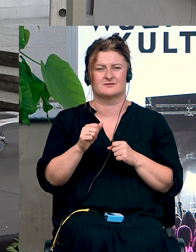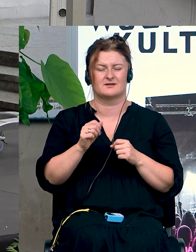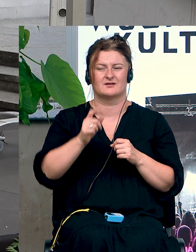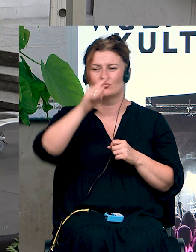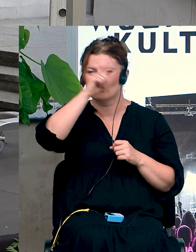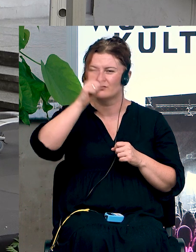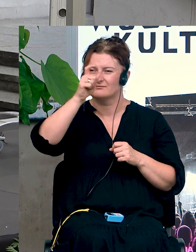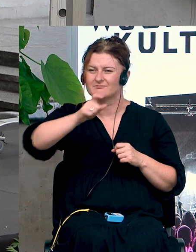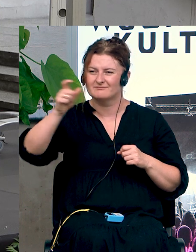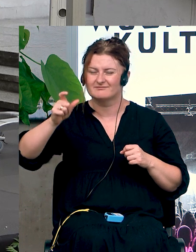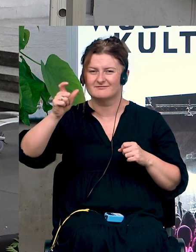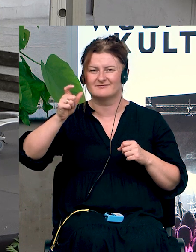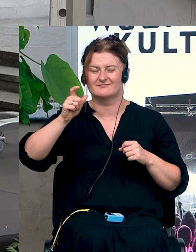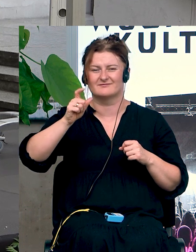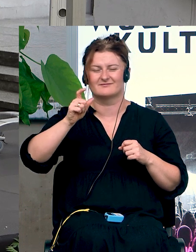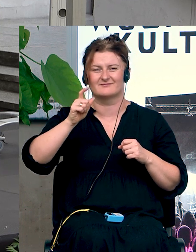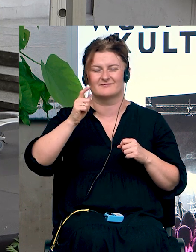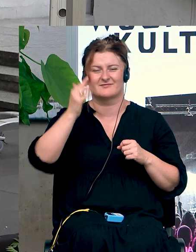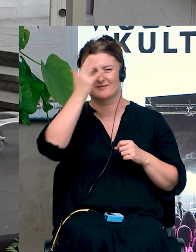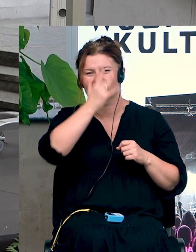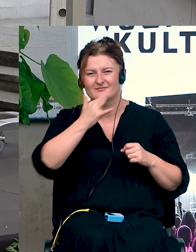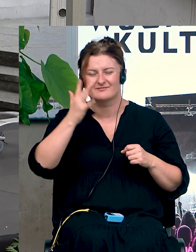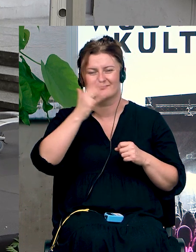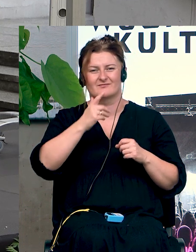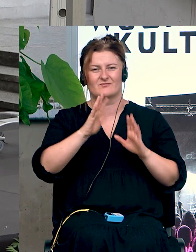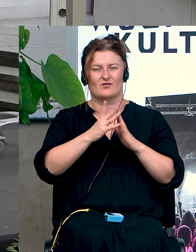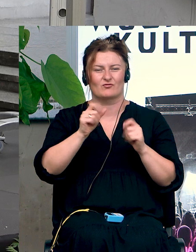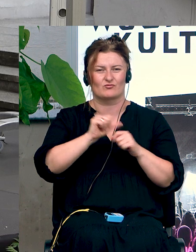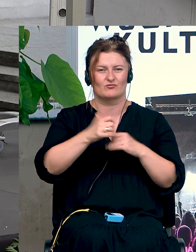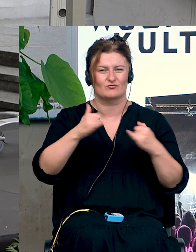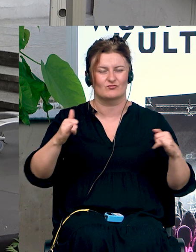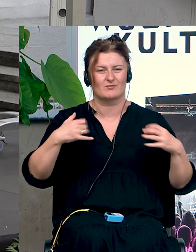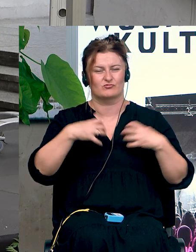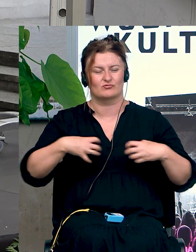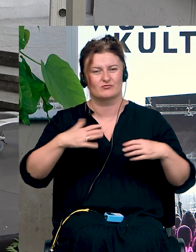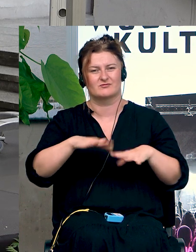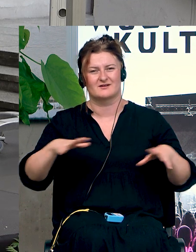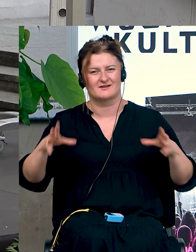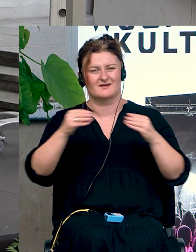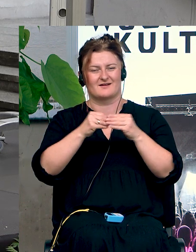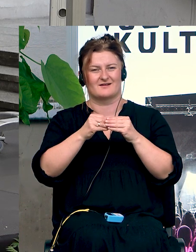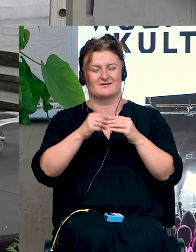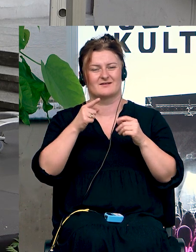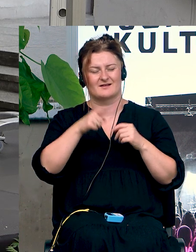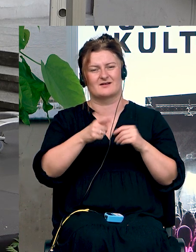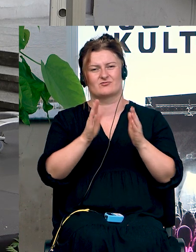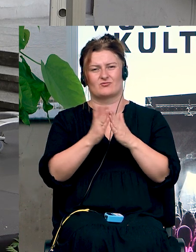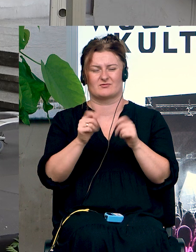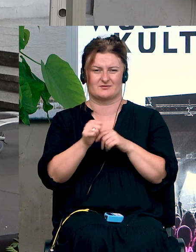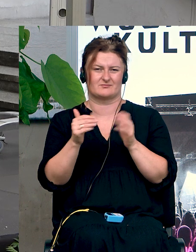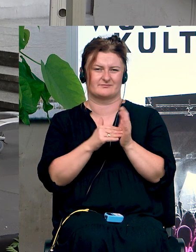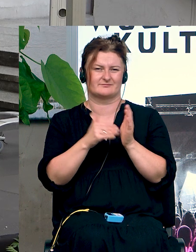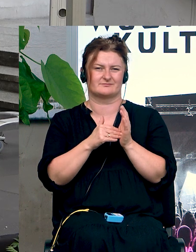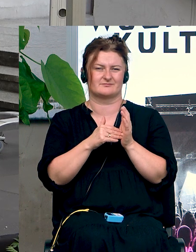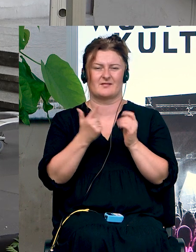пригоди. І от такої літератури, мені здається, потрібно. У нас, на щастя, її пишуть багато. Не лише про війну, не